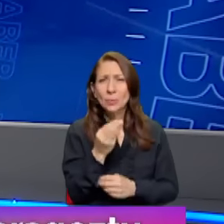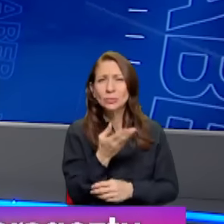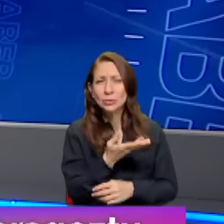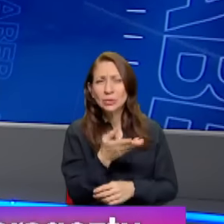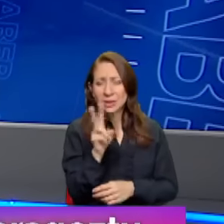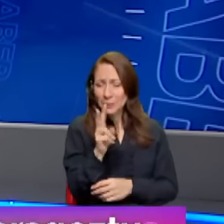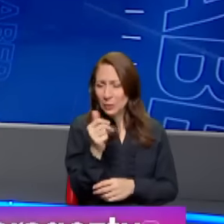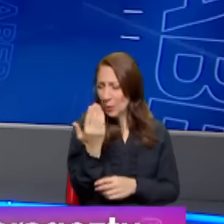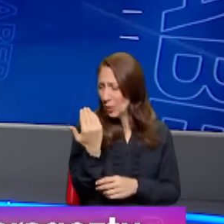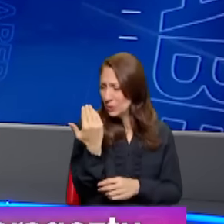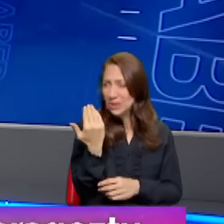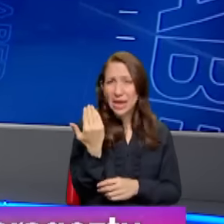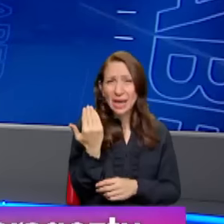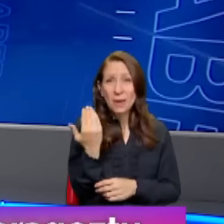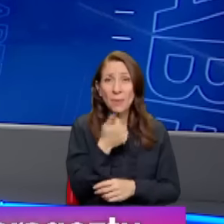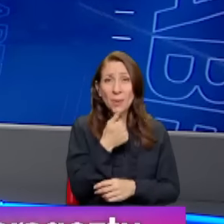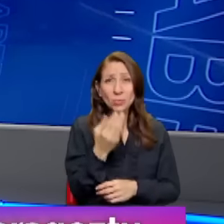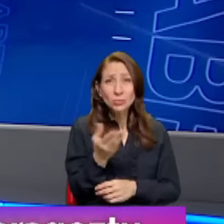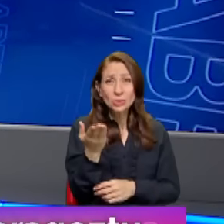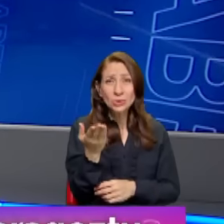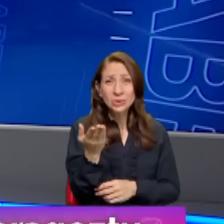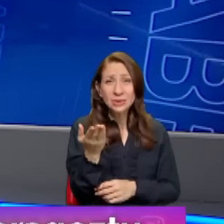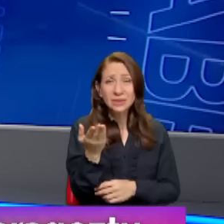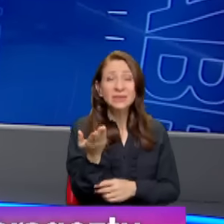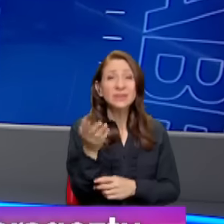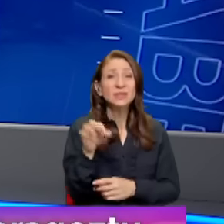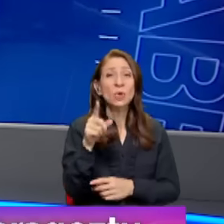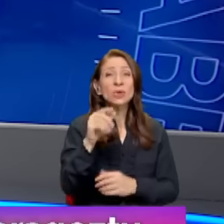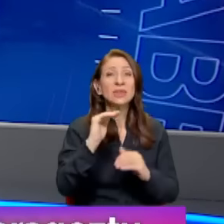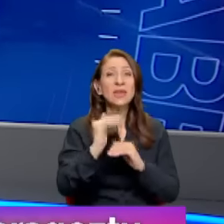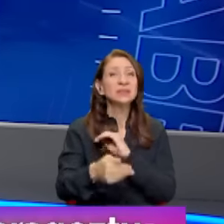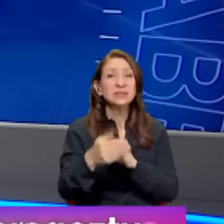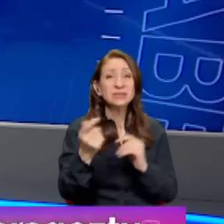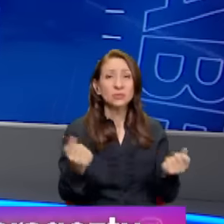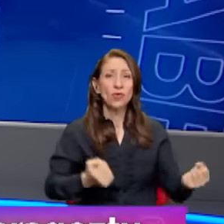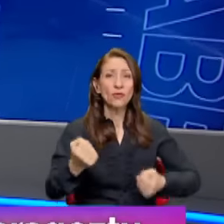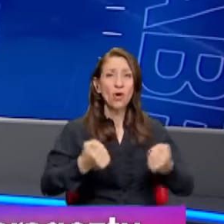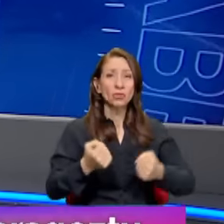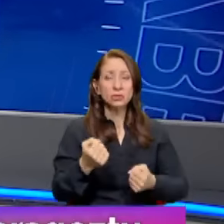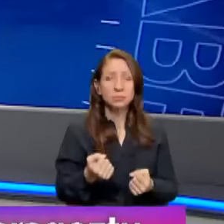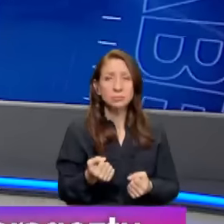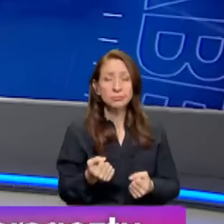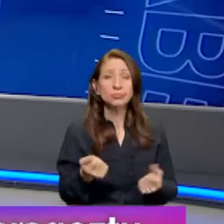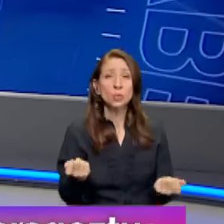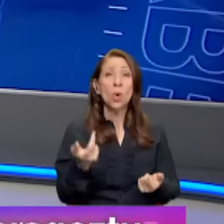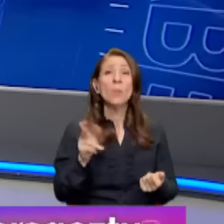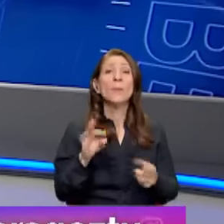almıştı 20 gün önce Baba olmuştu ve şimdi o taksici yaşam